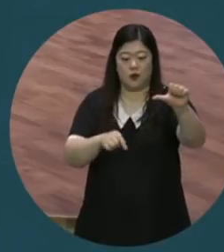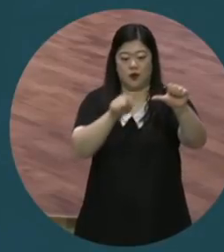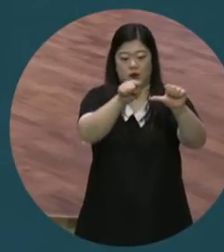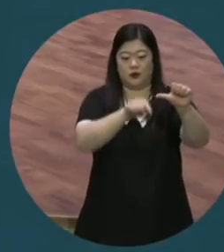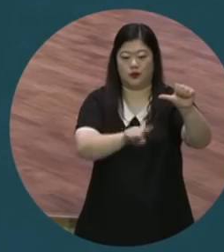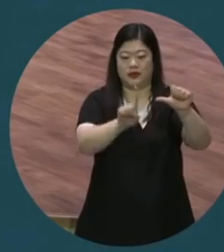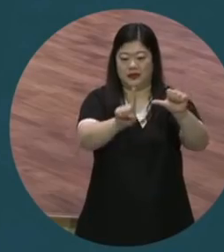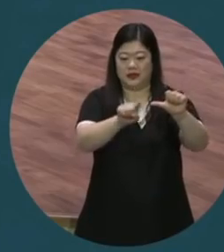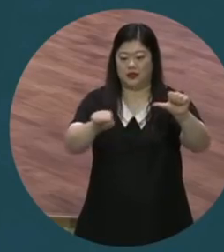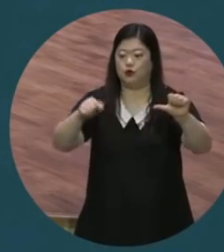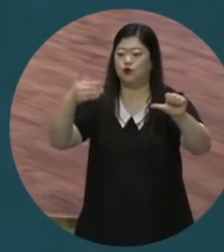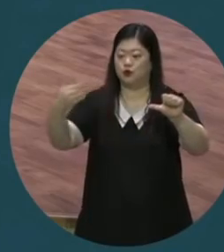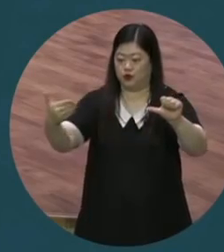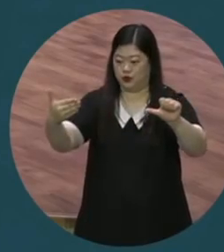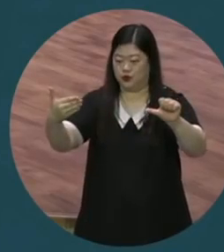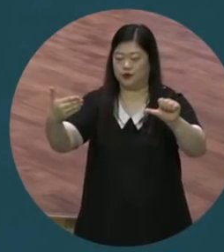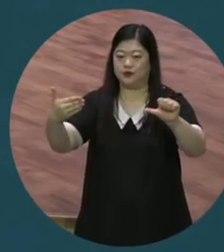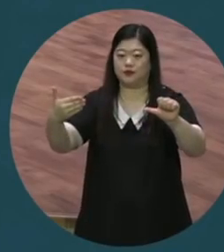9절 말씀입니다.